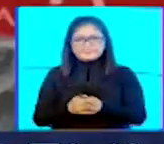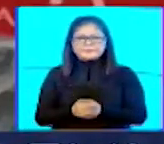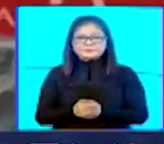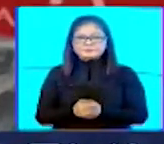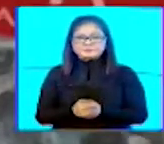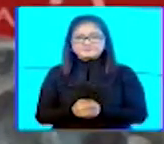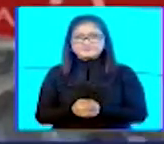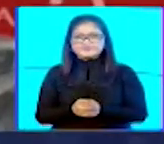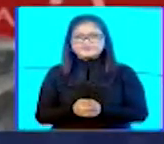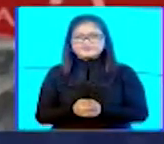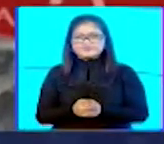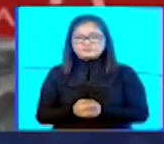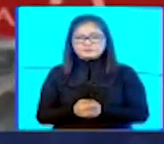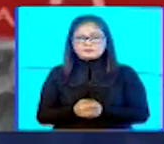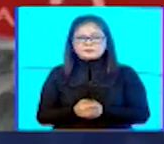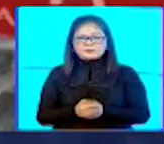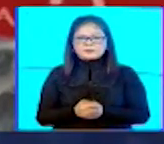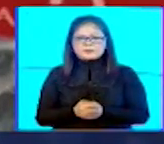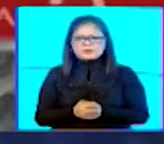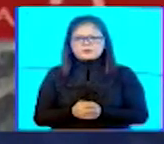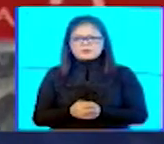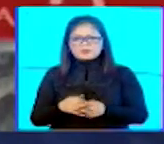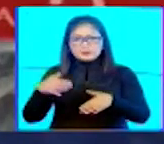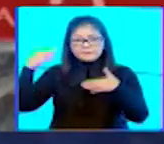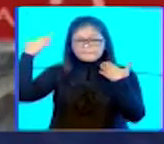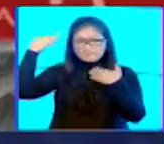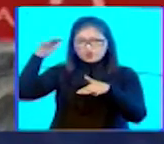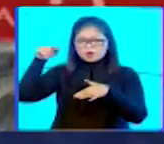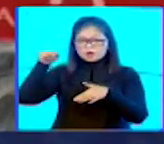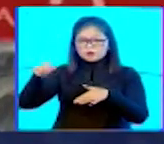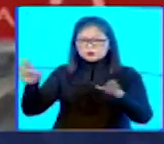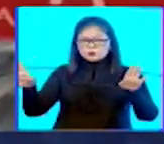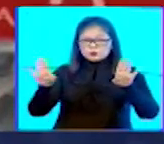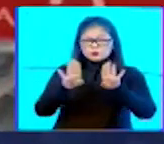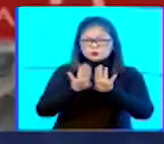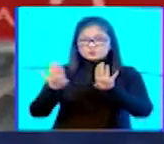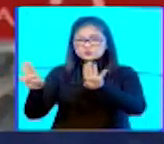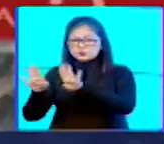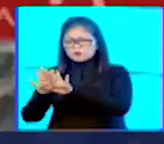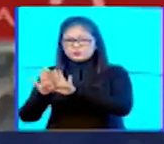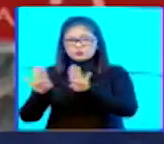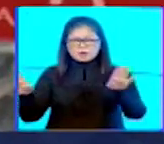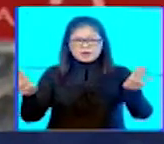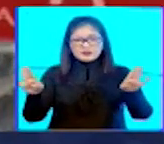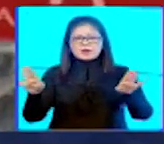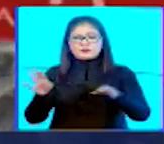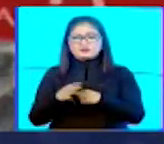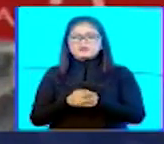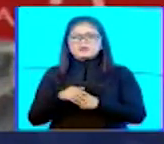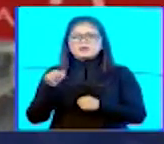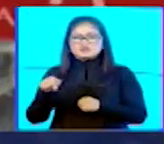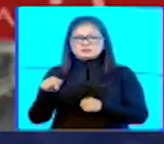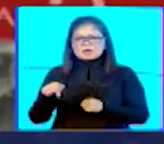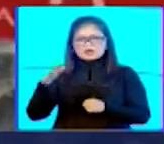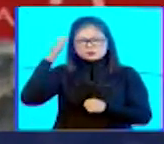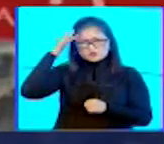penutupan bolak-balik buka tutup ini terus terang saja sangat menyulitkan bagi pusat perbelanjaan. Tapi saya kira bukan hanya pusat perbelanjaan saja,